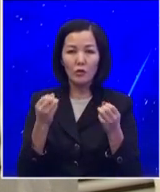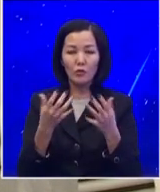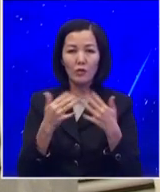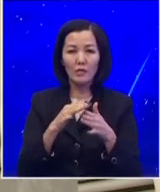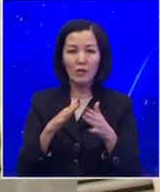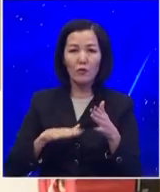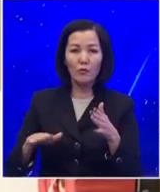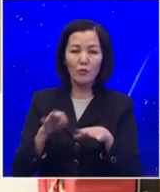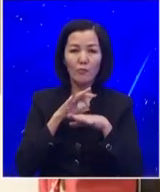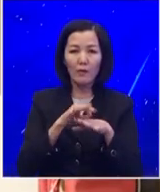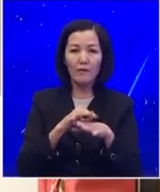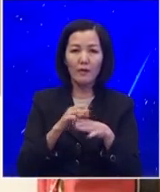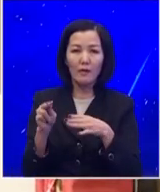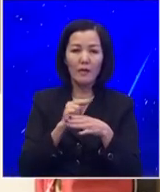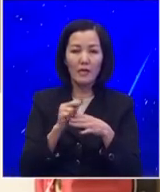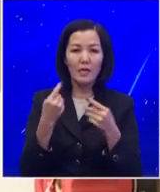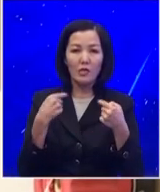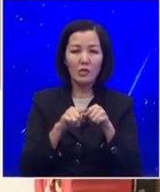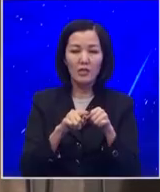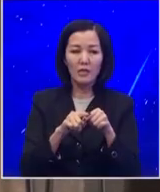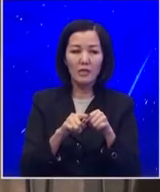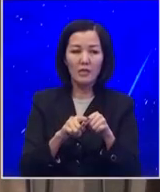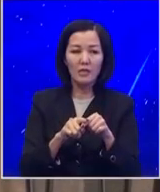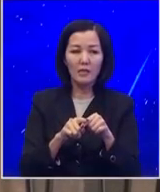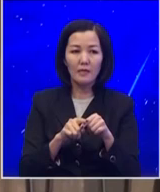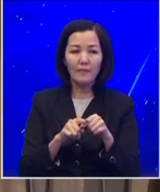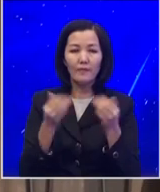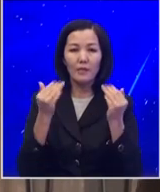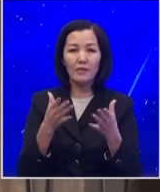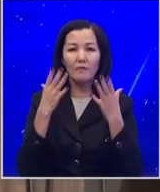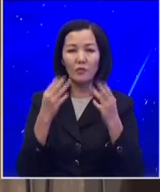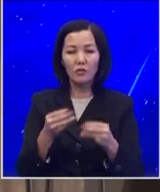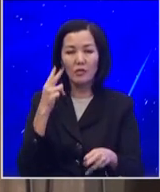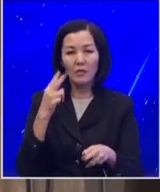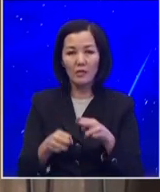пунктов проведена модернизация инженерных сетей. На сегодняшний день завершено